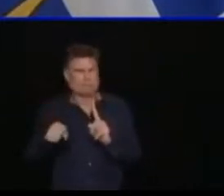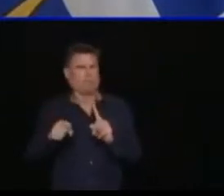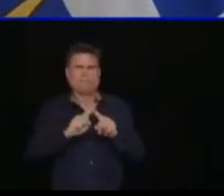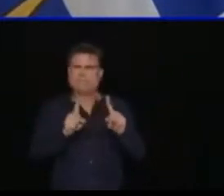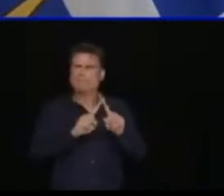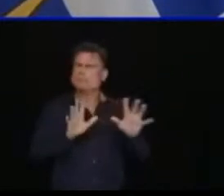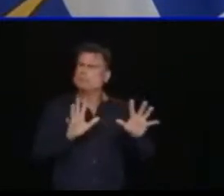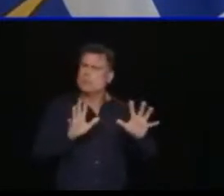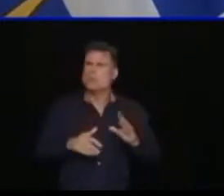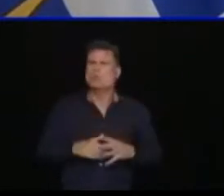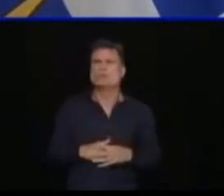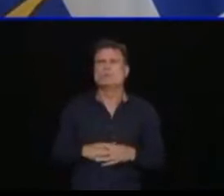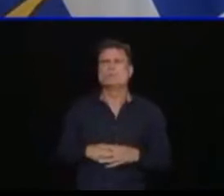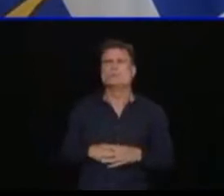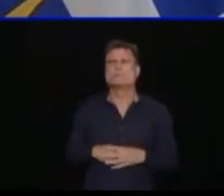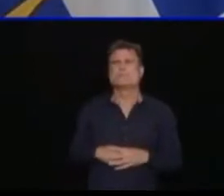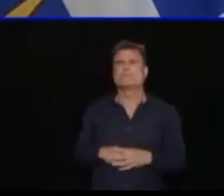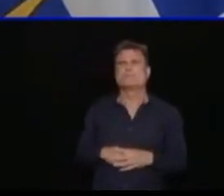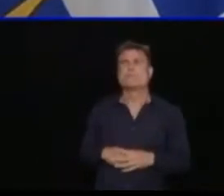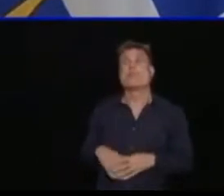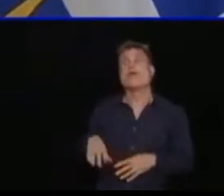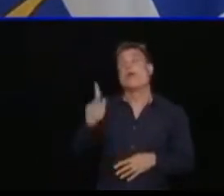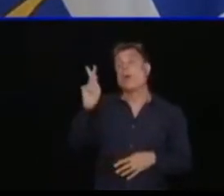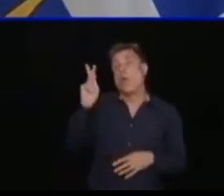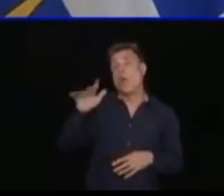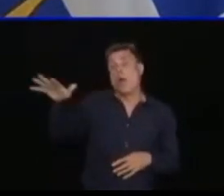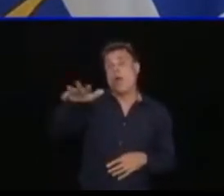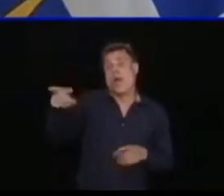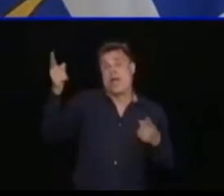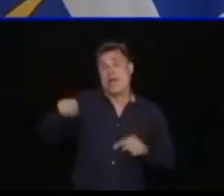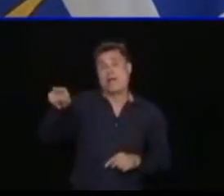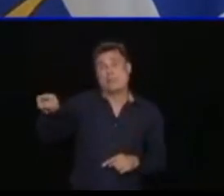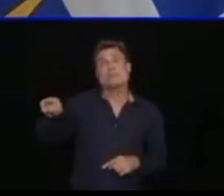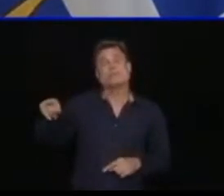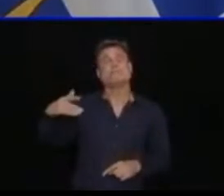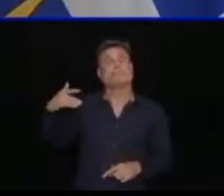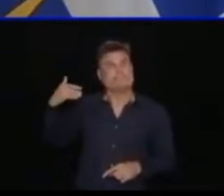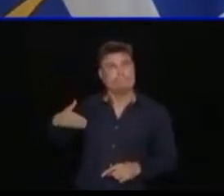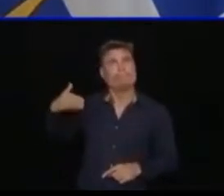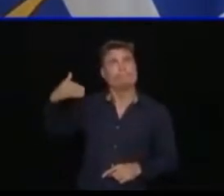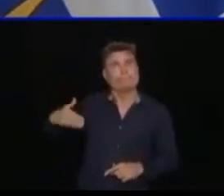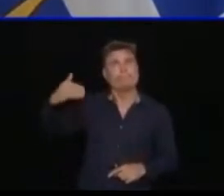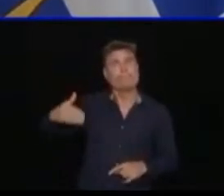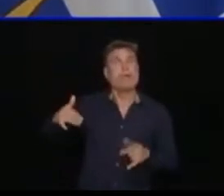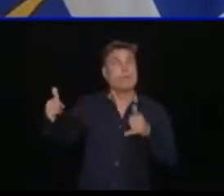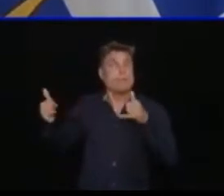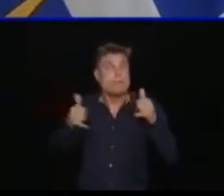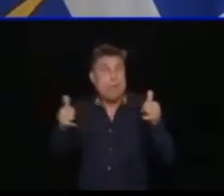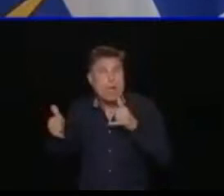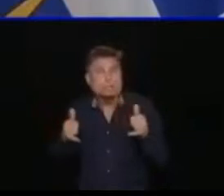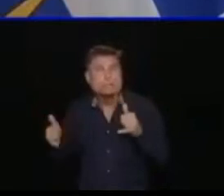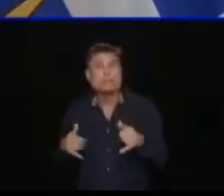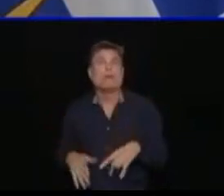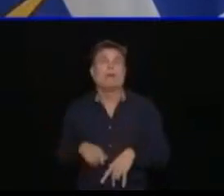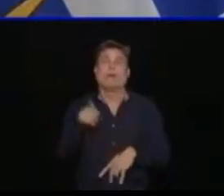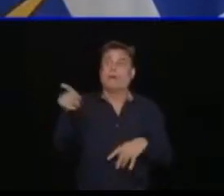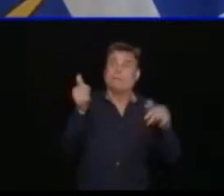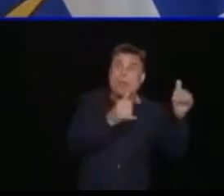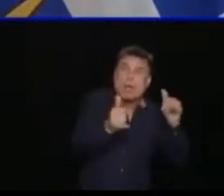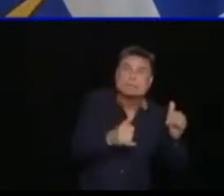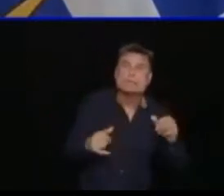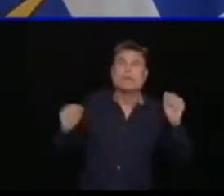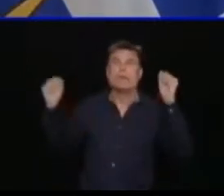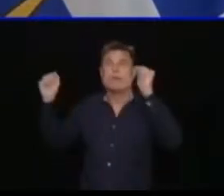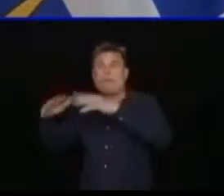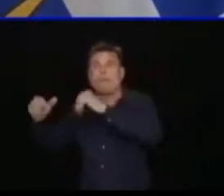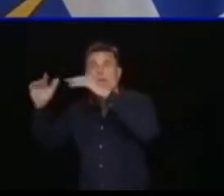主要是一系列的 small groups party that 一小 intermingle 群 so 一小 people 群 in 人 one group one night, a different 那 group 么有 another 些 night. 这个 And so it's 晚 not 上 been 有 a 些呢